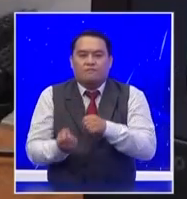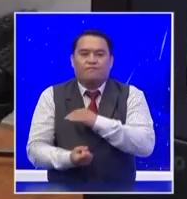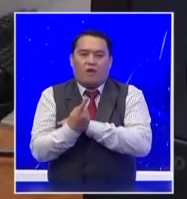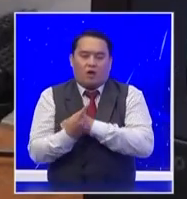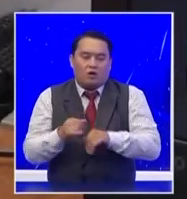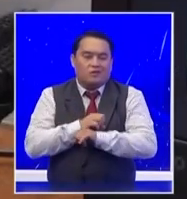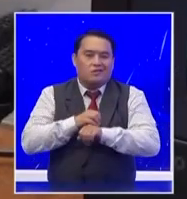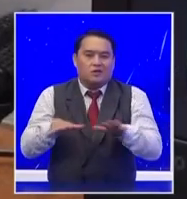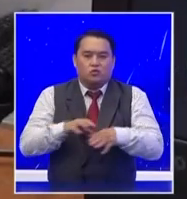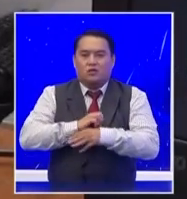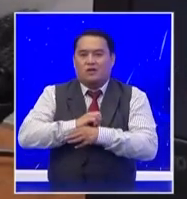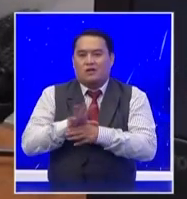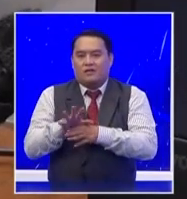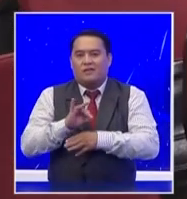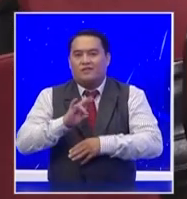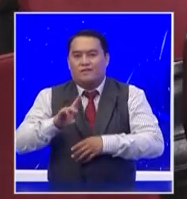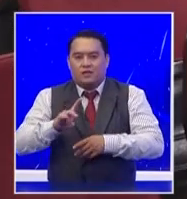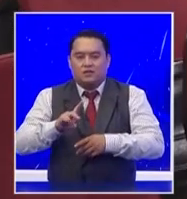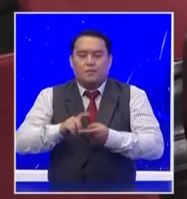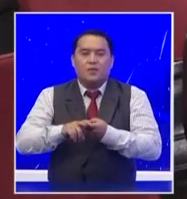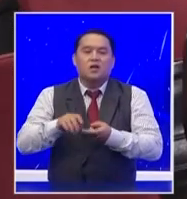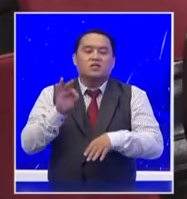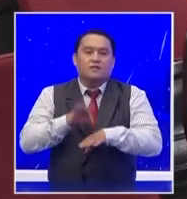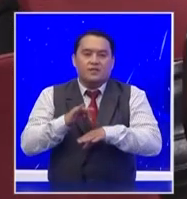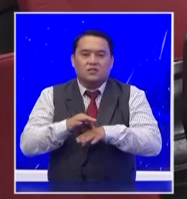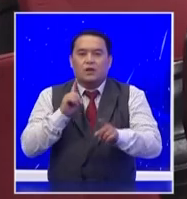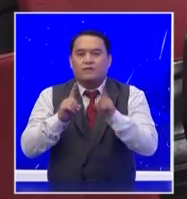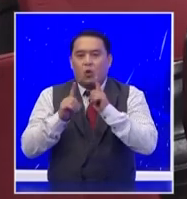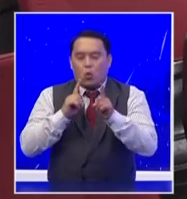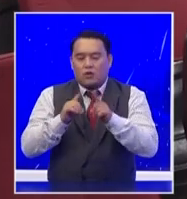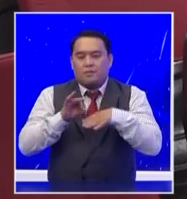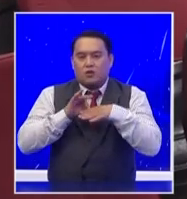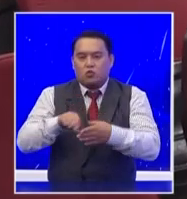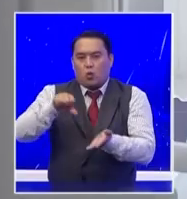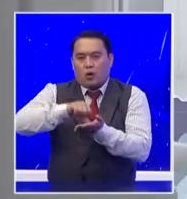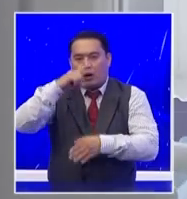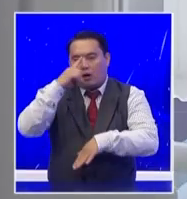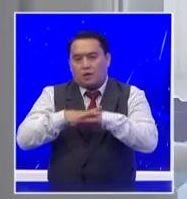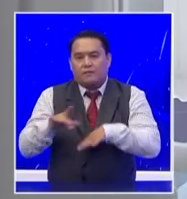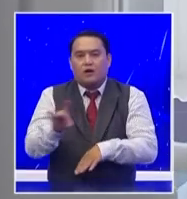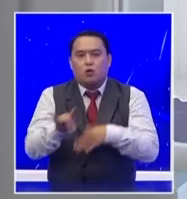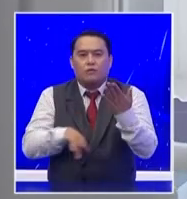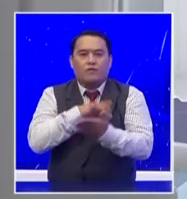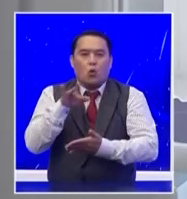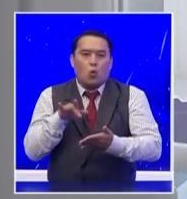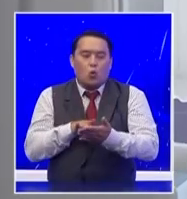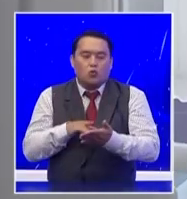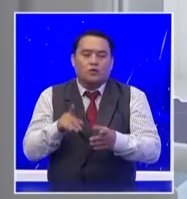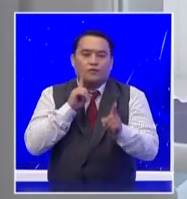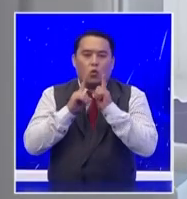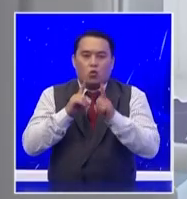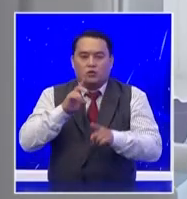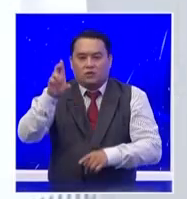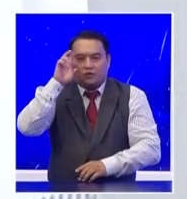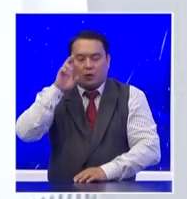возникновения и распространения коронавирусной инфекции. Заседания комиссии проводятся ежедневно с участием акимов районов, городов, государственных органов в